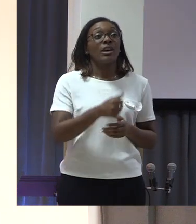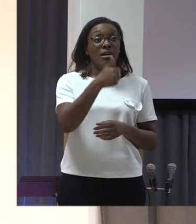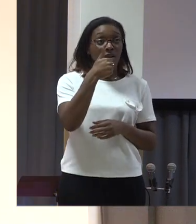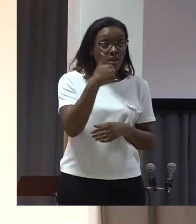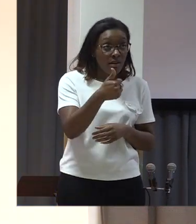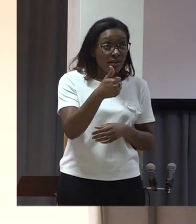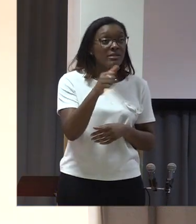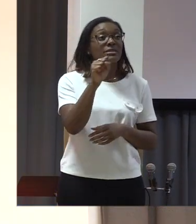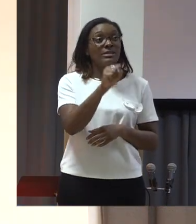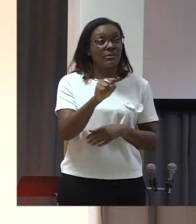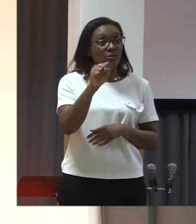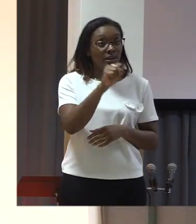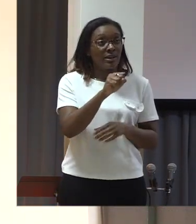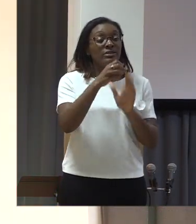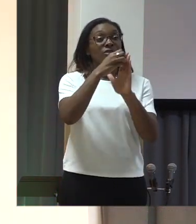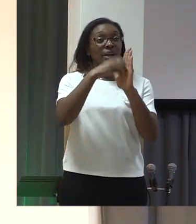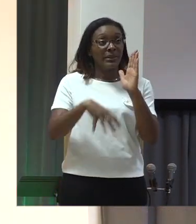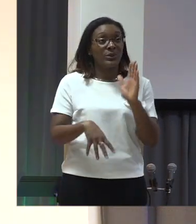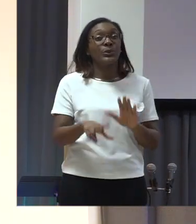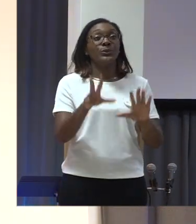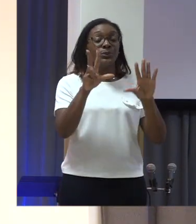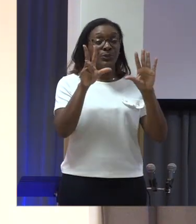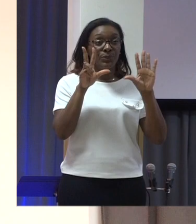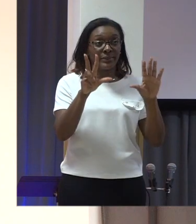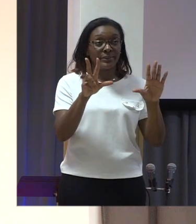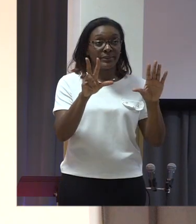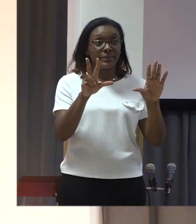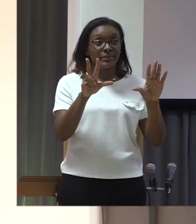Samuel, chapitre 8.